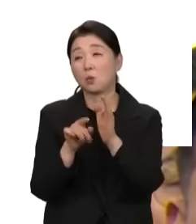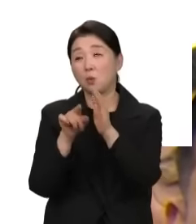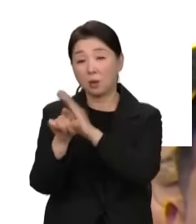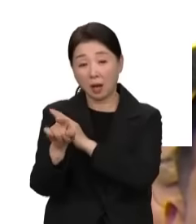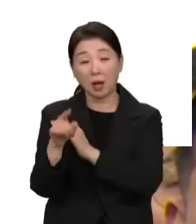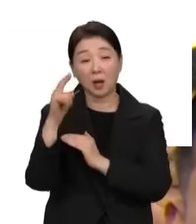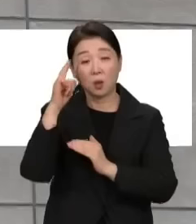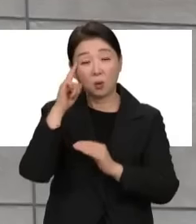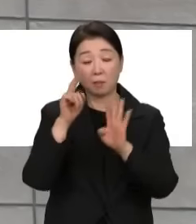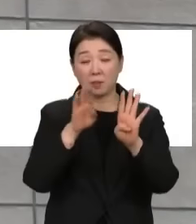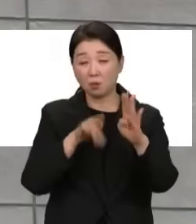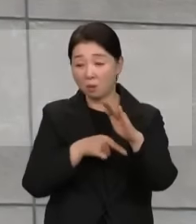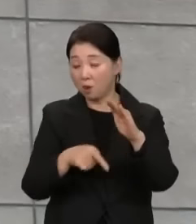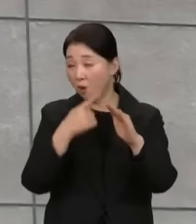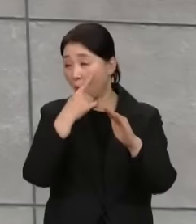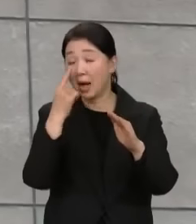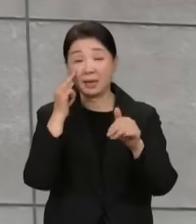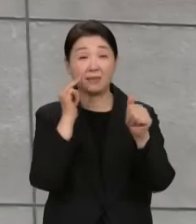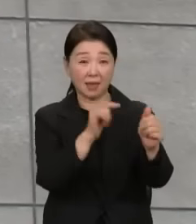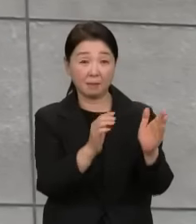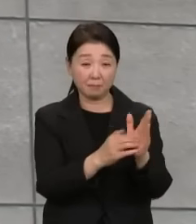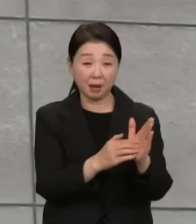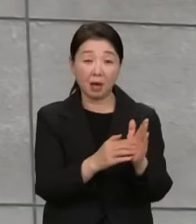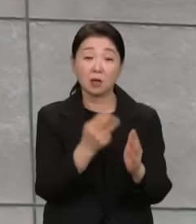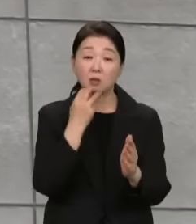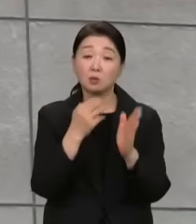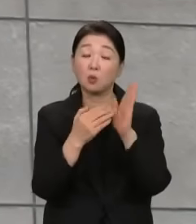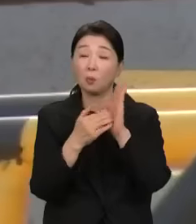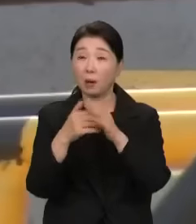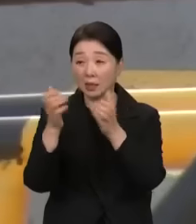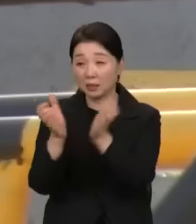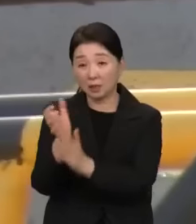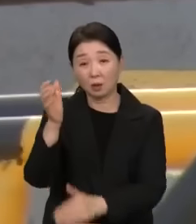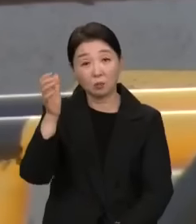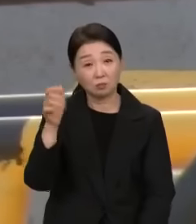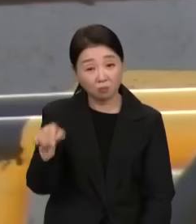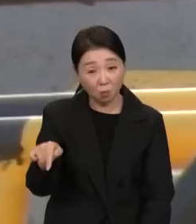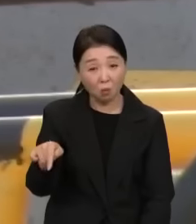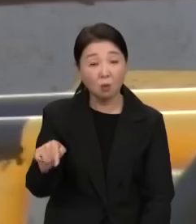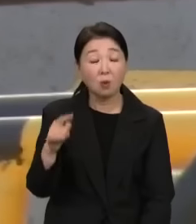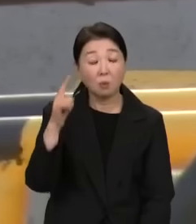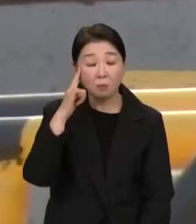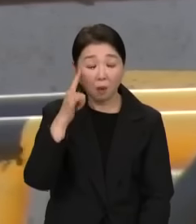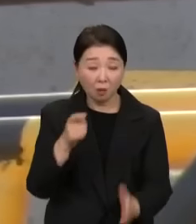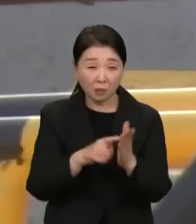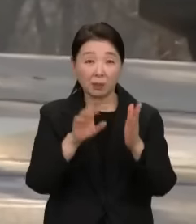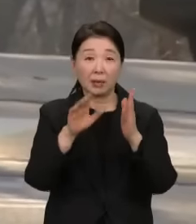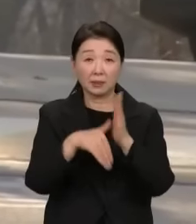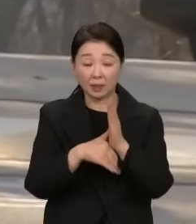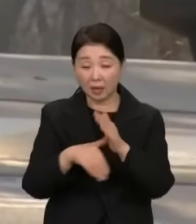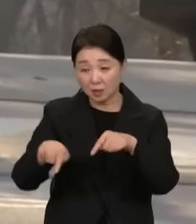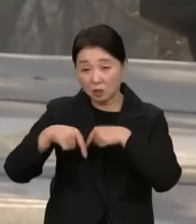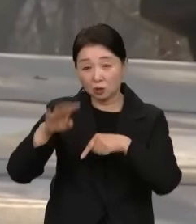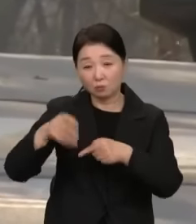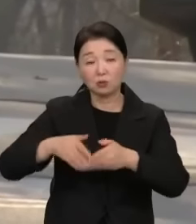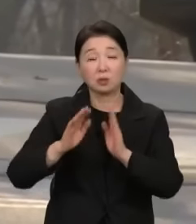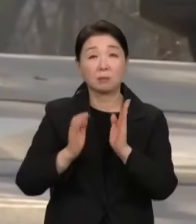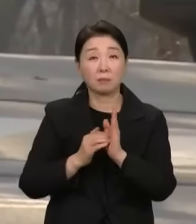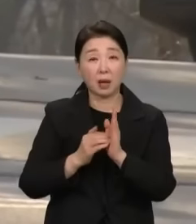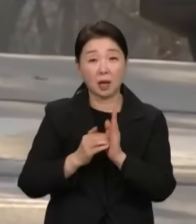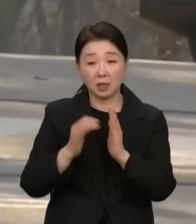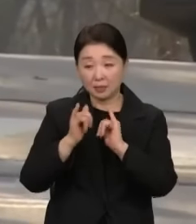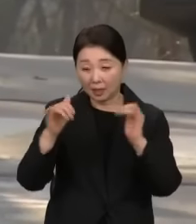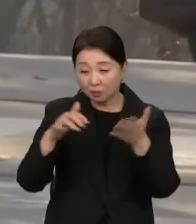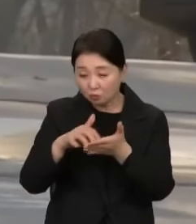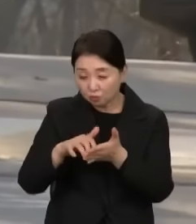벙커를 확인 수도방위 사령부의 지하벙커는 유사시 우리군의 지휘부가 설치된 곳으로 500명 이상을 수용할